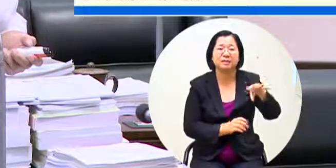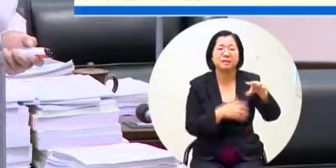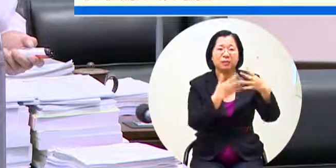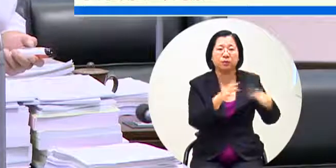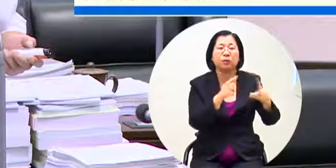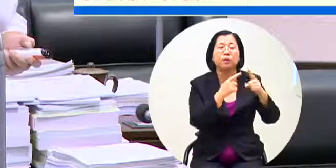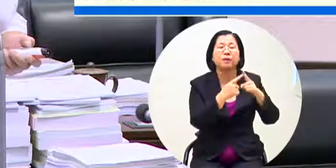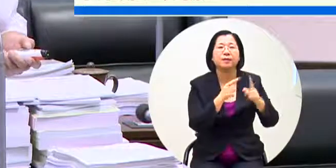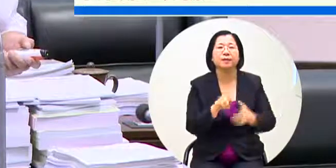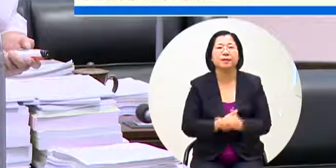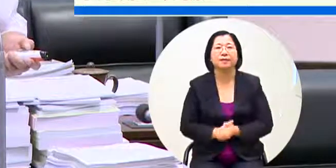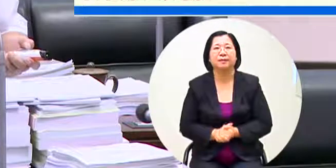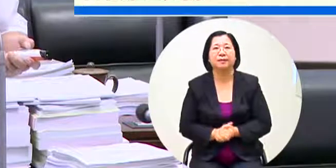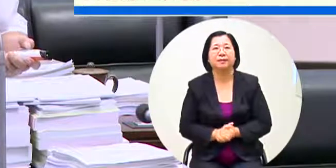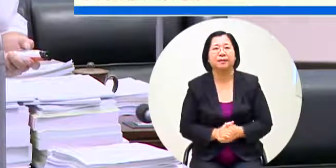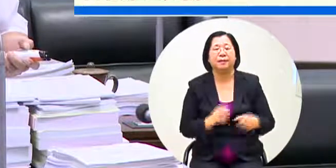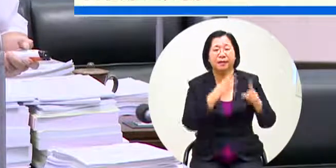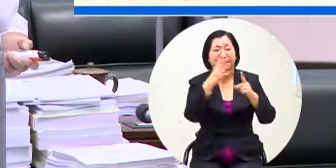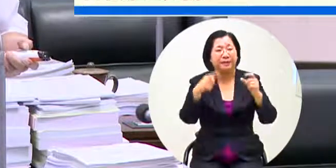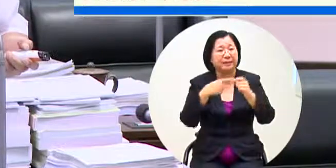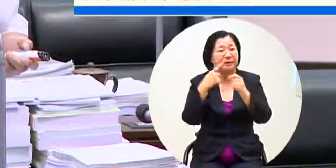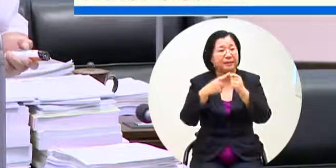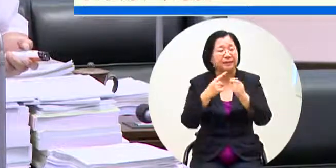104年吼